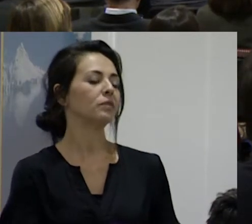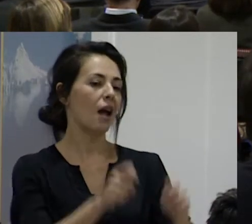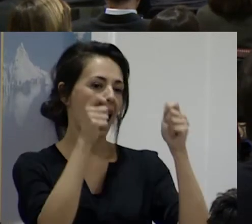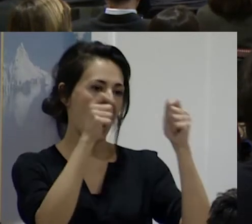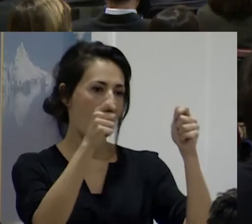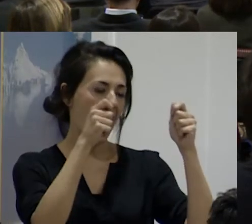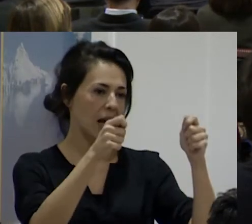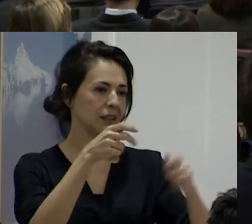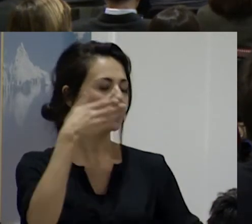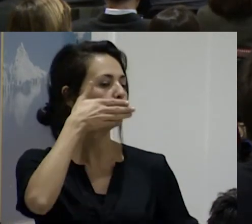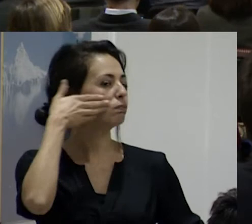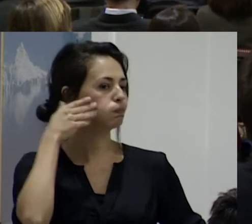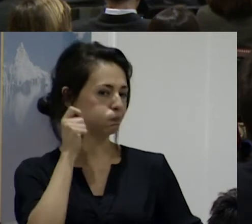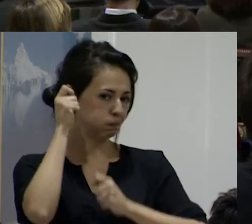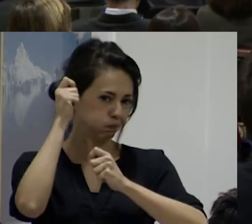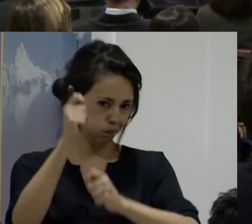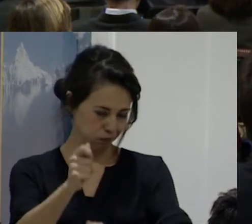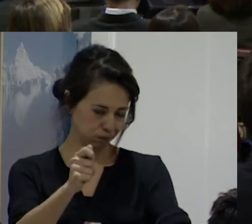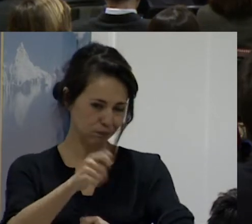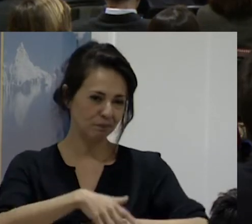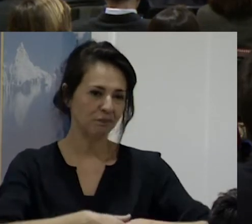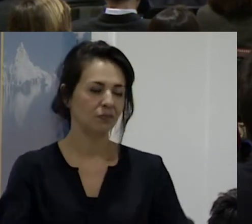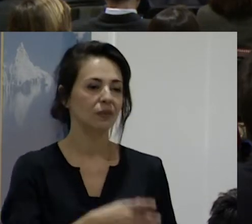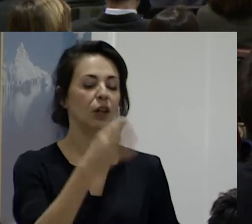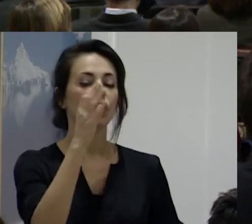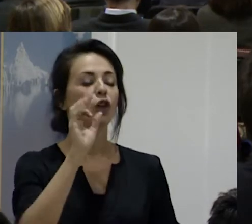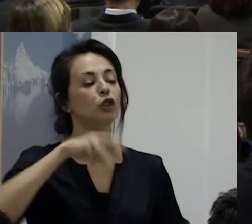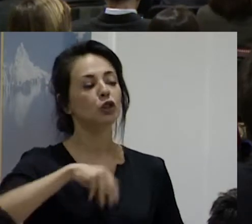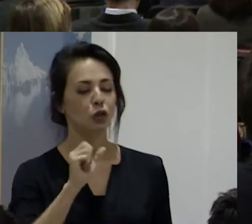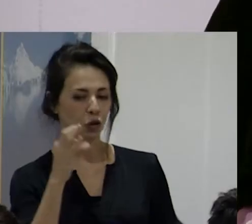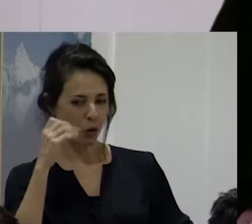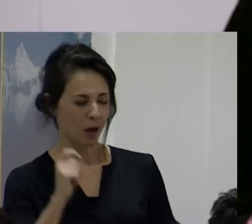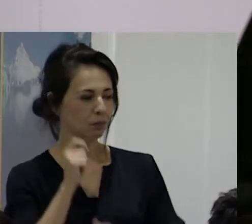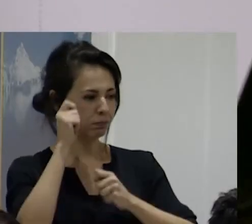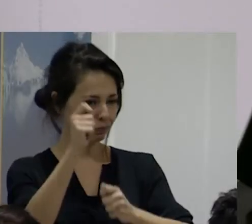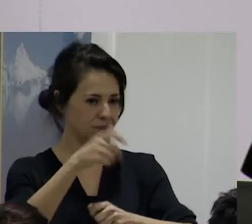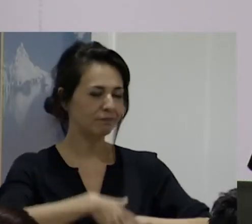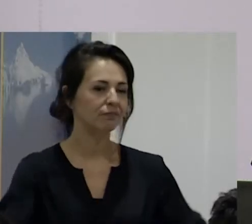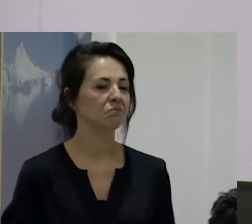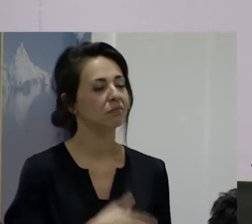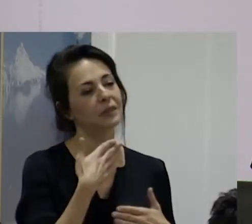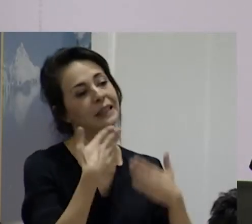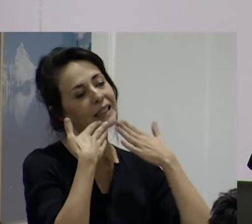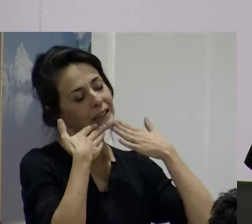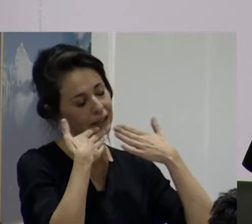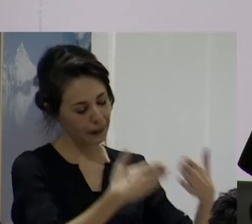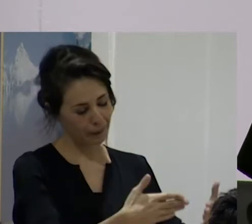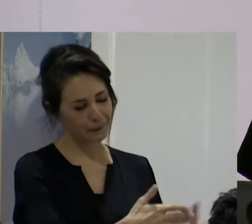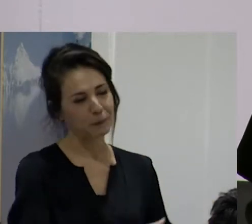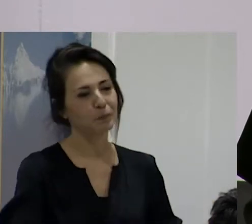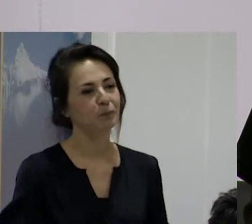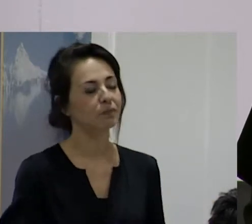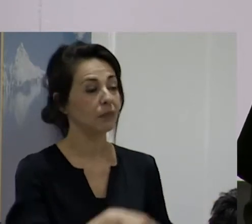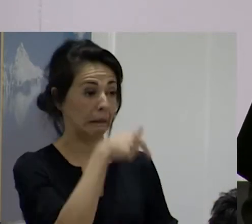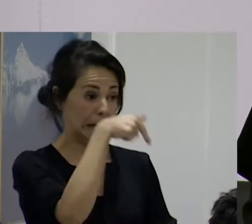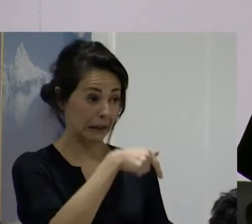d'investidura com a doctor honoris causa del doctor Tomás Llorenç Serra. Vull agrair especialment la presència